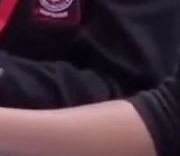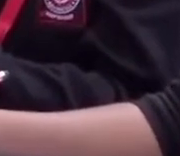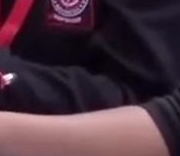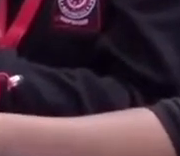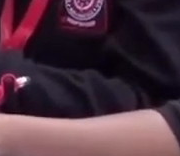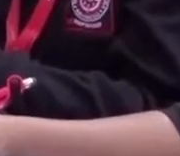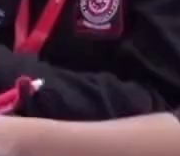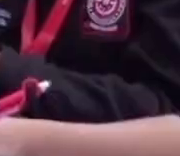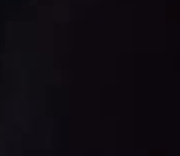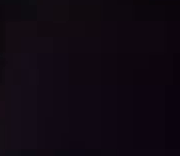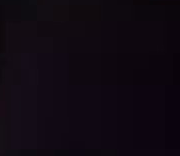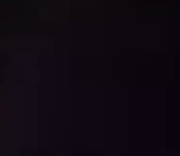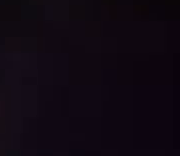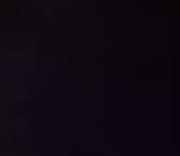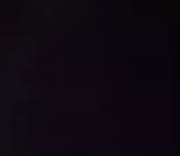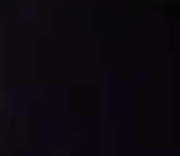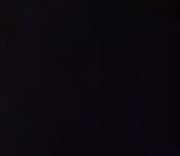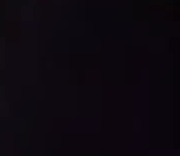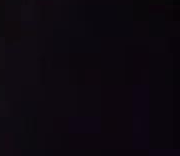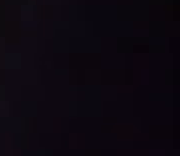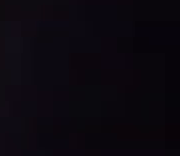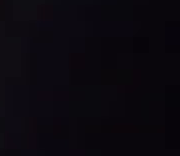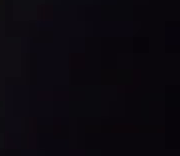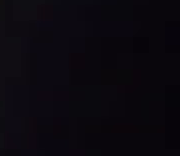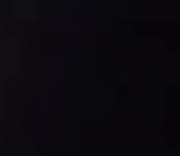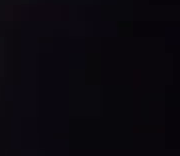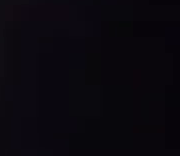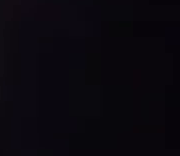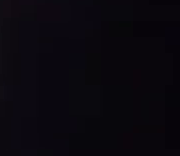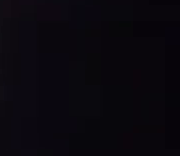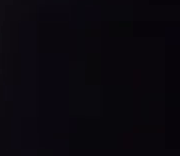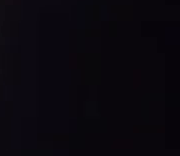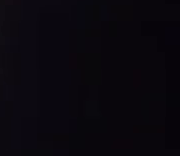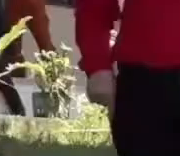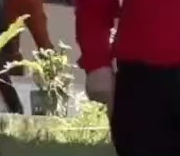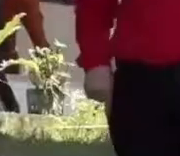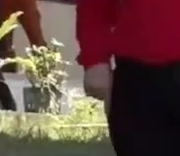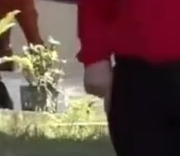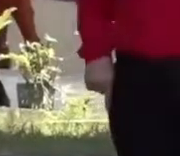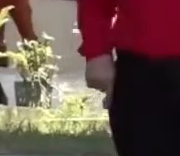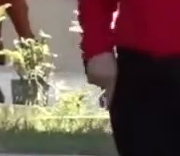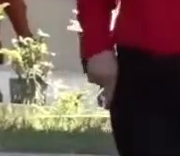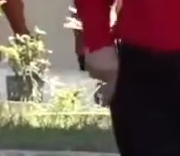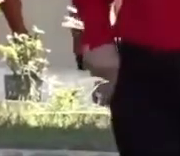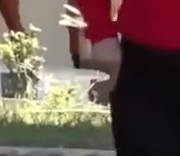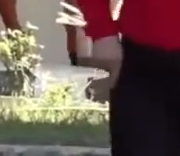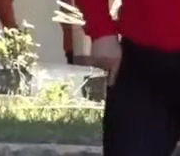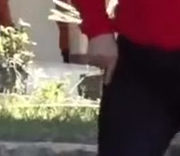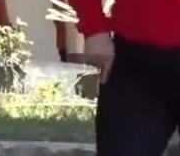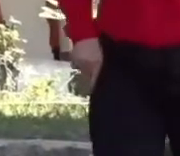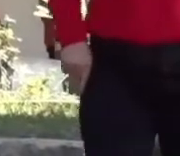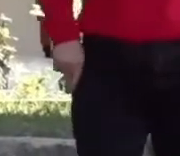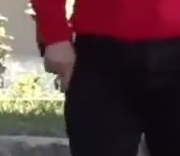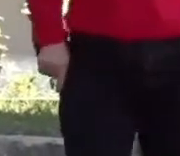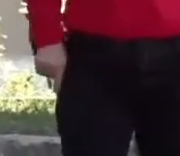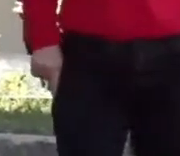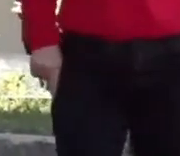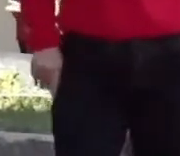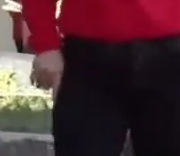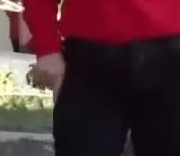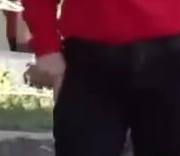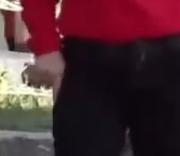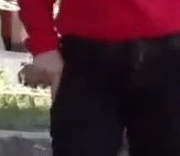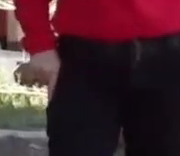juga menyediakan berbagai fasilitas pendukung penanggulangan bencana seperti seragam dan peralatan yang diberikan